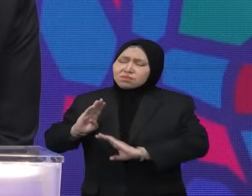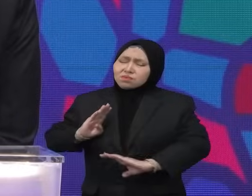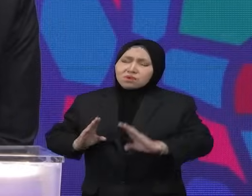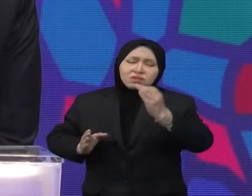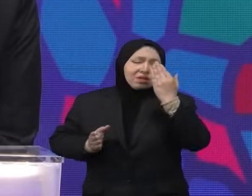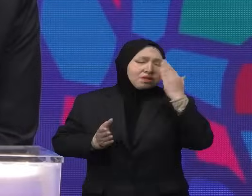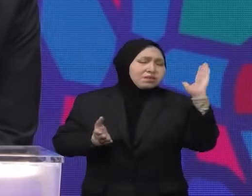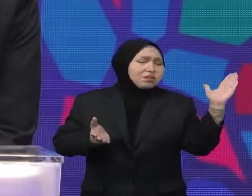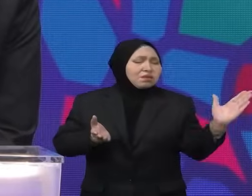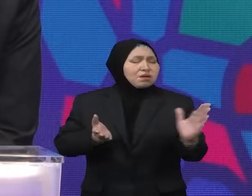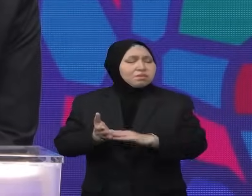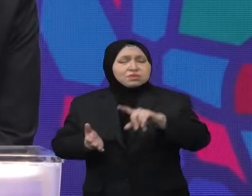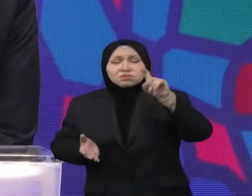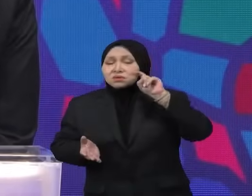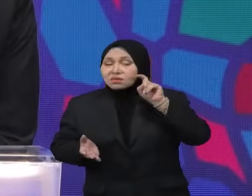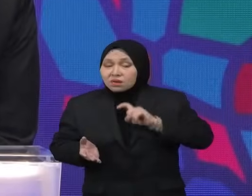بِفَاحِشَةٍ